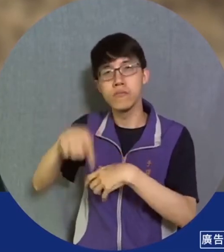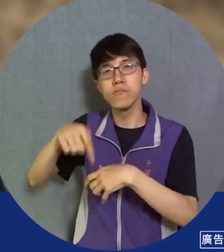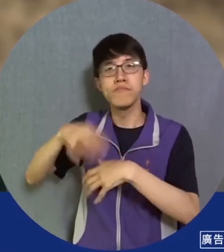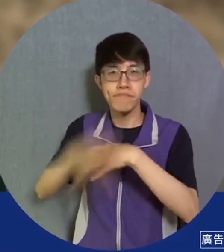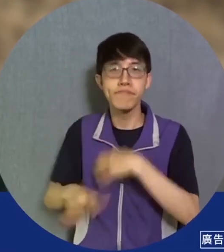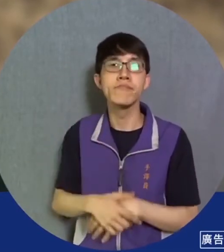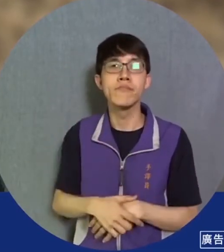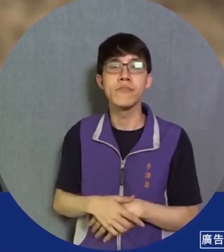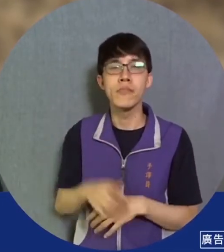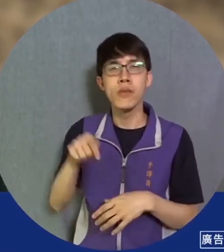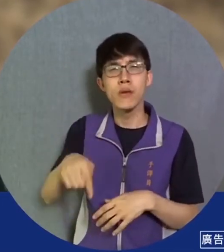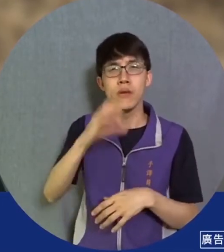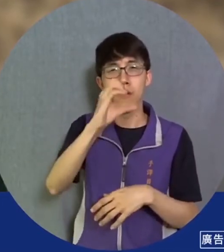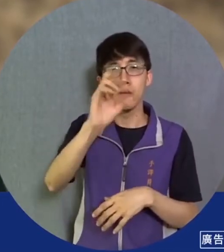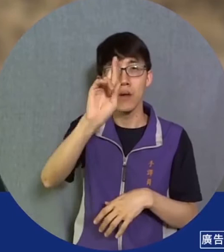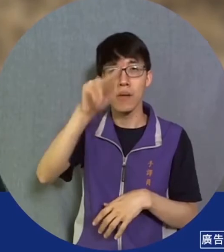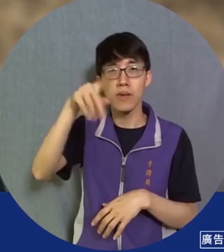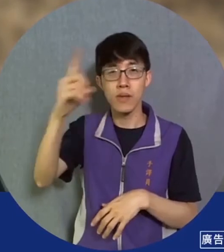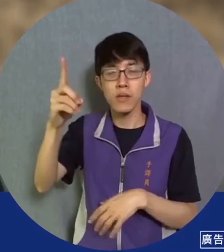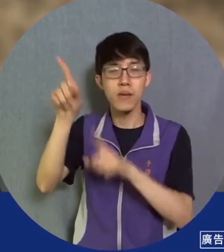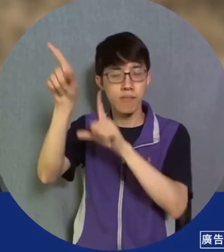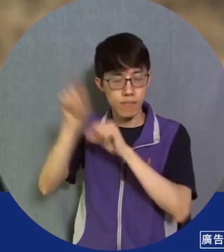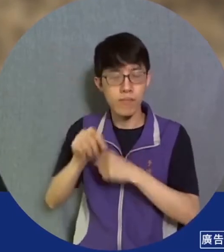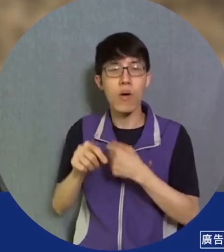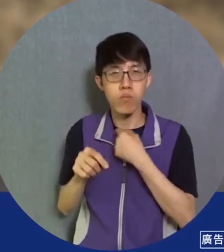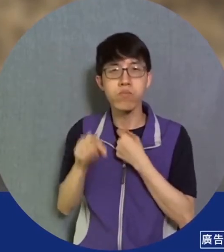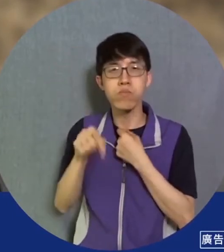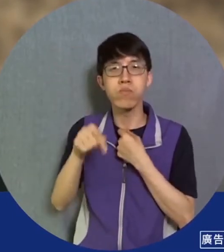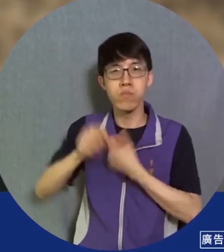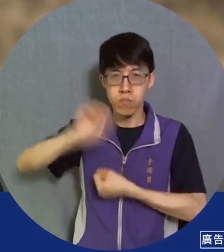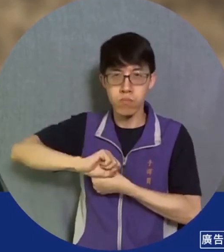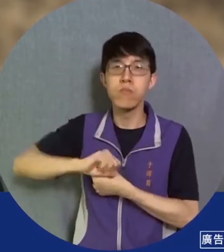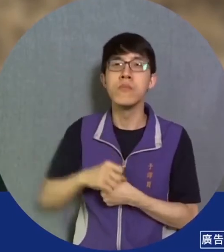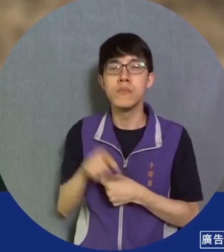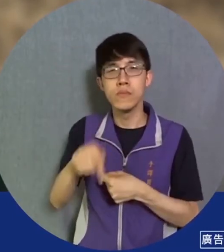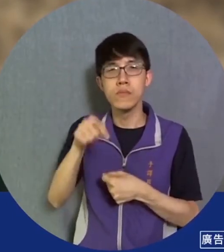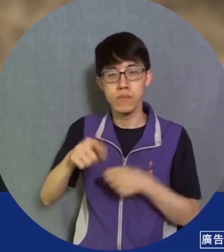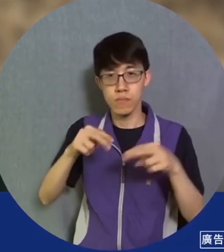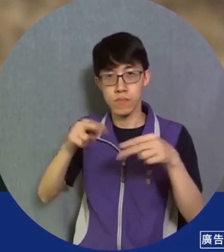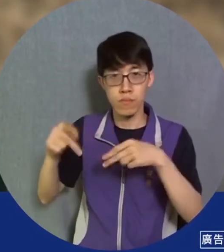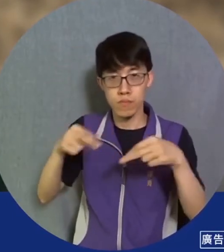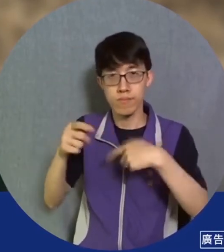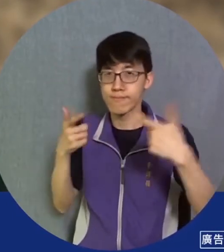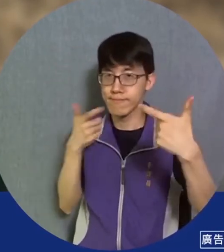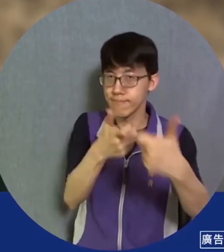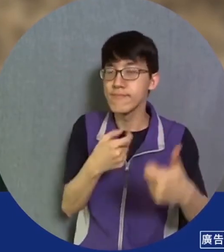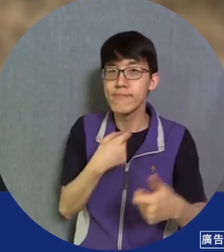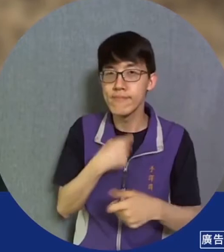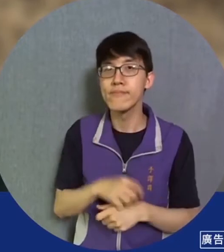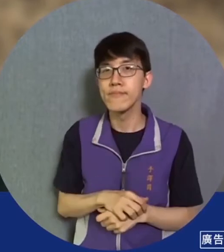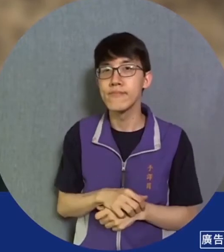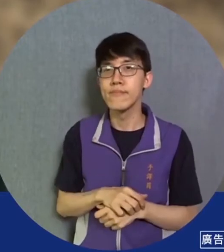该要被落实。如果有些部分没有规范到，就是像宜碧刚刚讲，你要怎么去做合理调整的概念，我觉得是这样子。